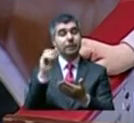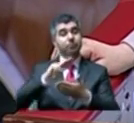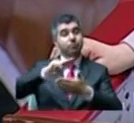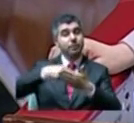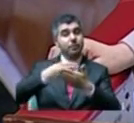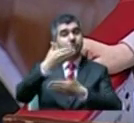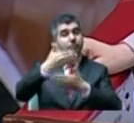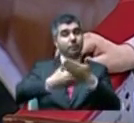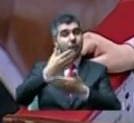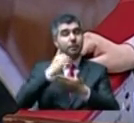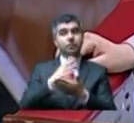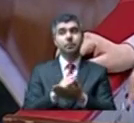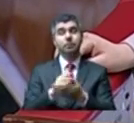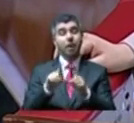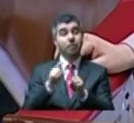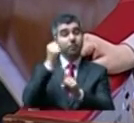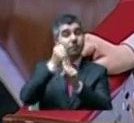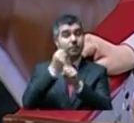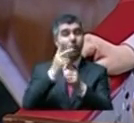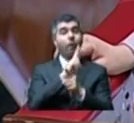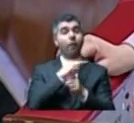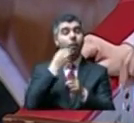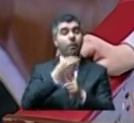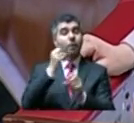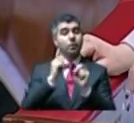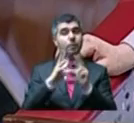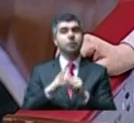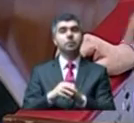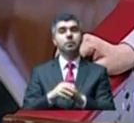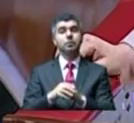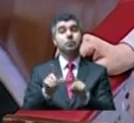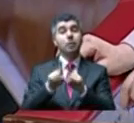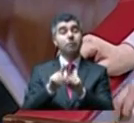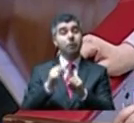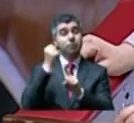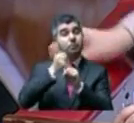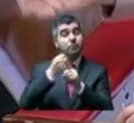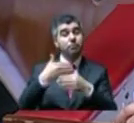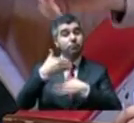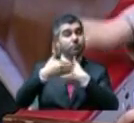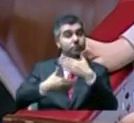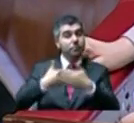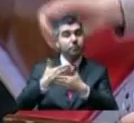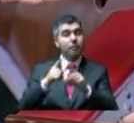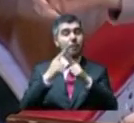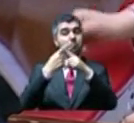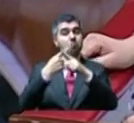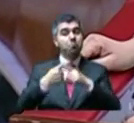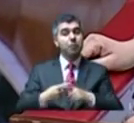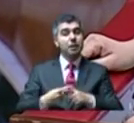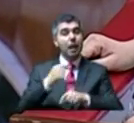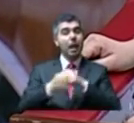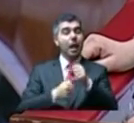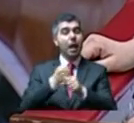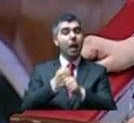باحثين فهذا مجهود استثنائي بذاته هذه الحكومه لتوفير هذه المناصب. طبعا هذا المجهود سيستمر في الميزانيه وفي السنه